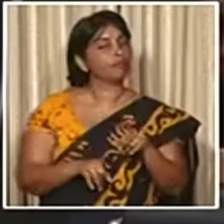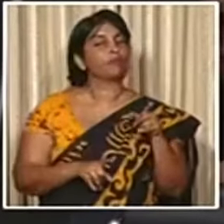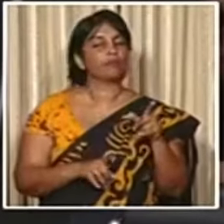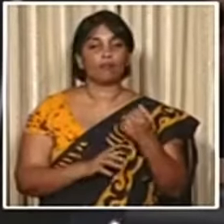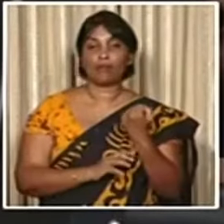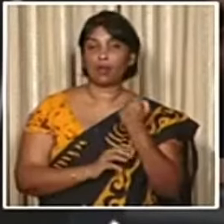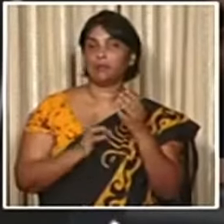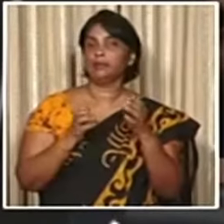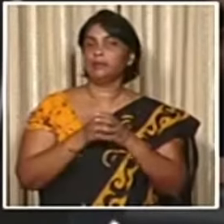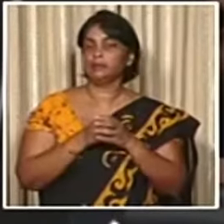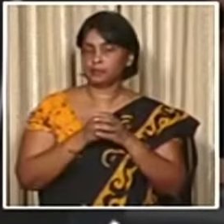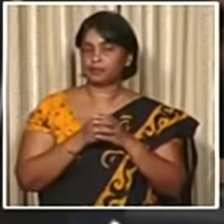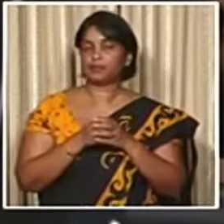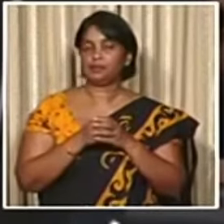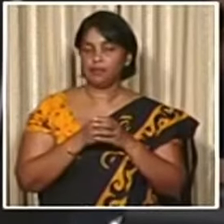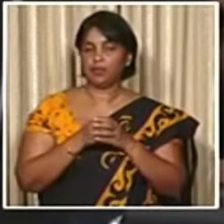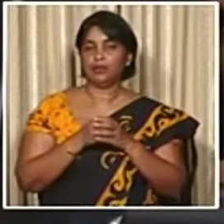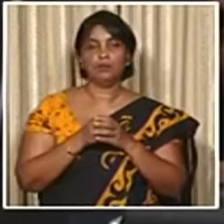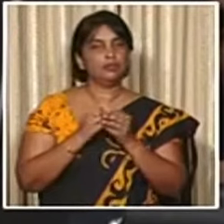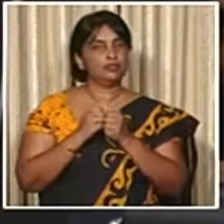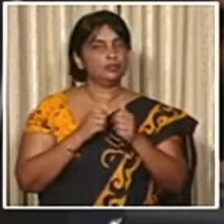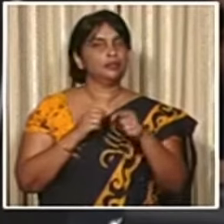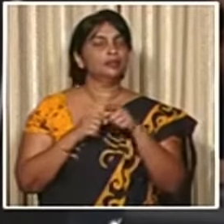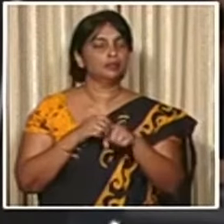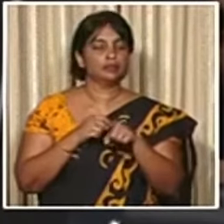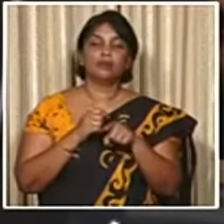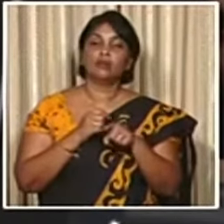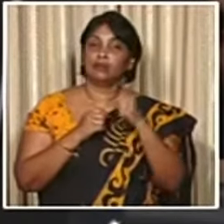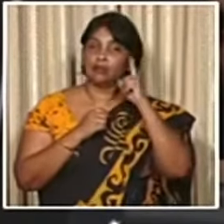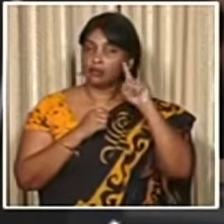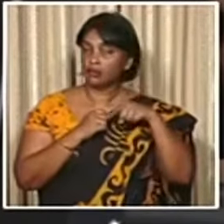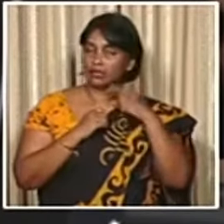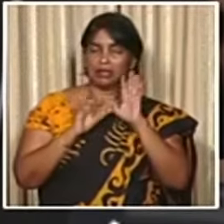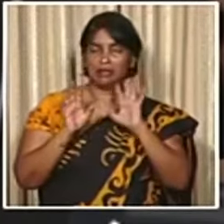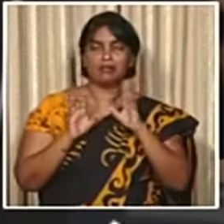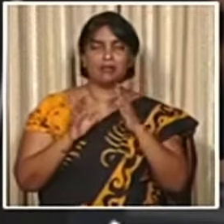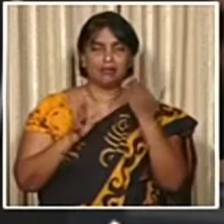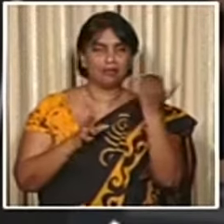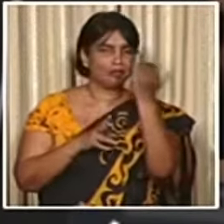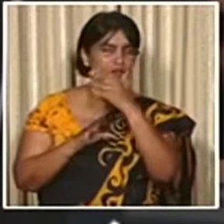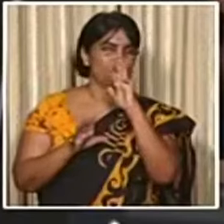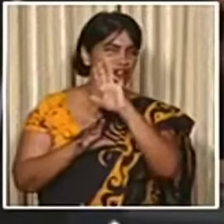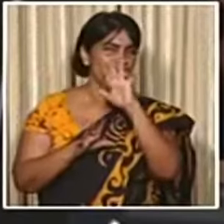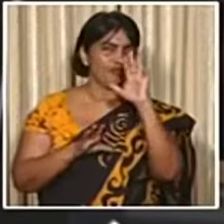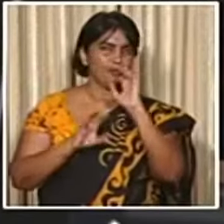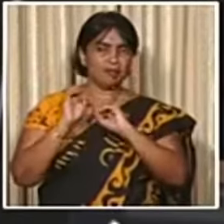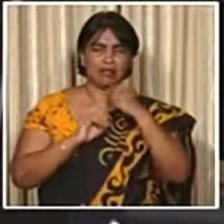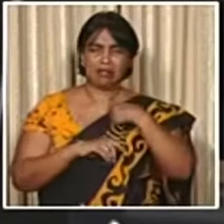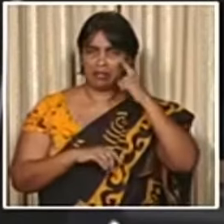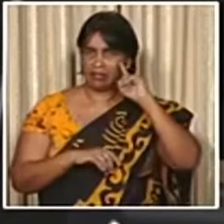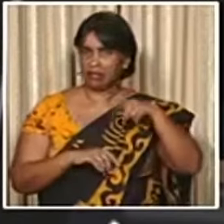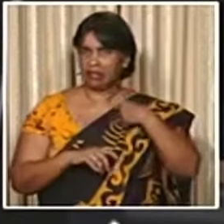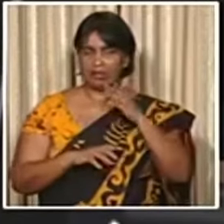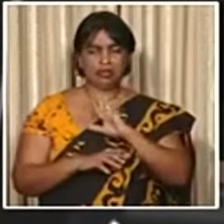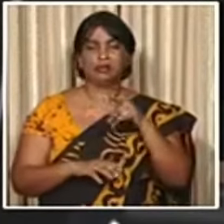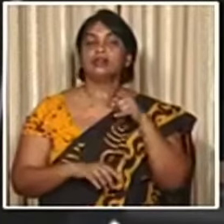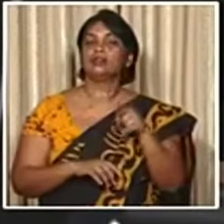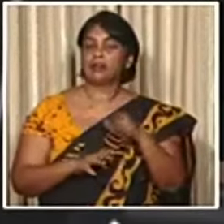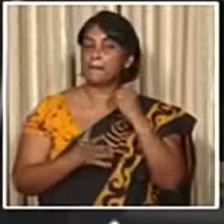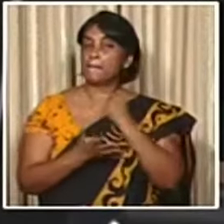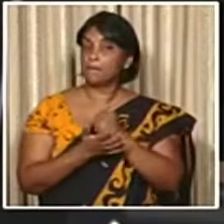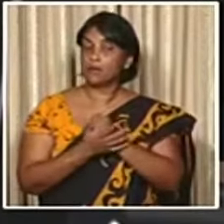බල අධිකාරියක් තියෙන්න ඕන මේ ගනුදෙනුකරුවෝ හිතාමතා නෙවෙයිනේ මේ හුඟක් ඒවා 99%ක්ම හිතාමතා නෙවෙයි මේවා.